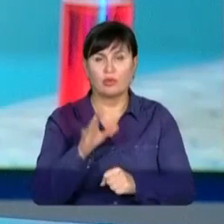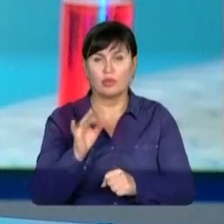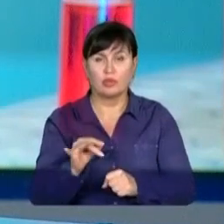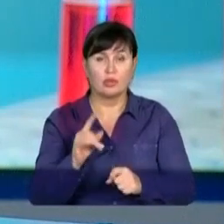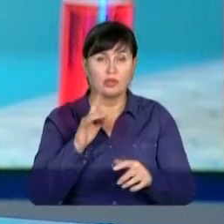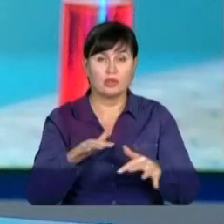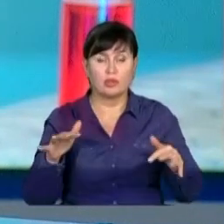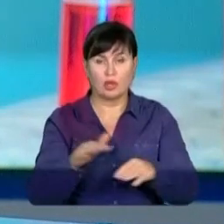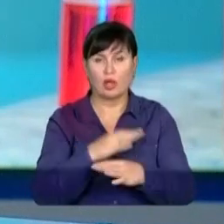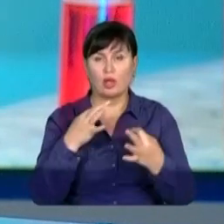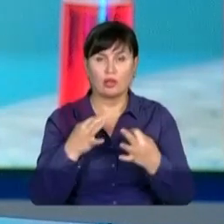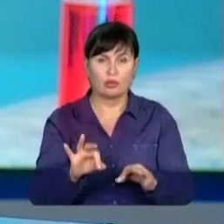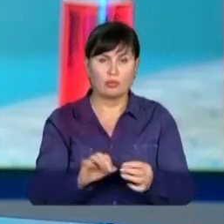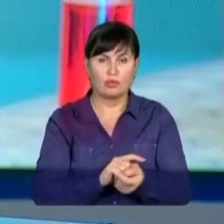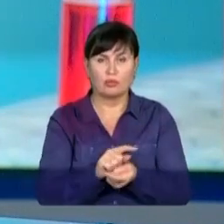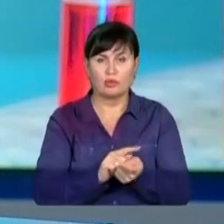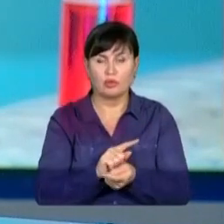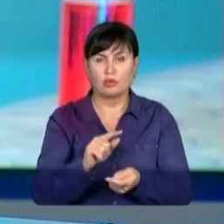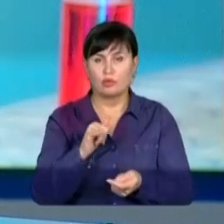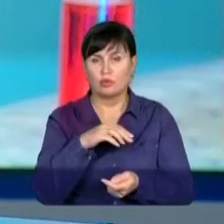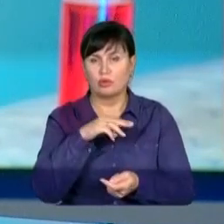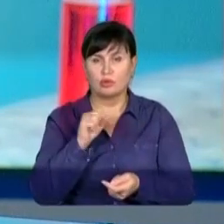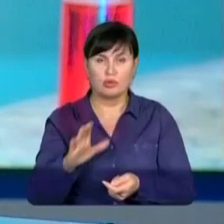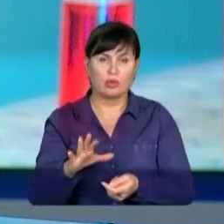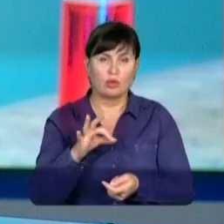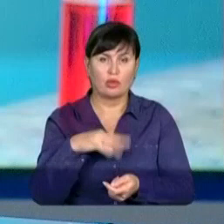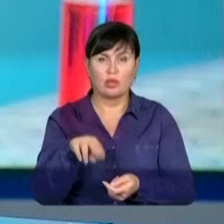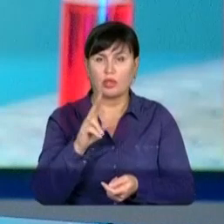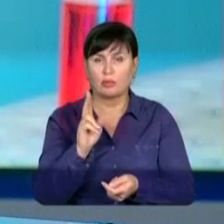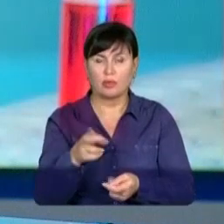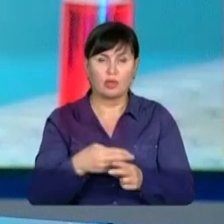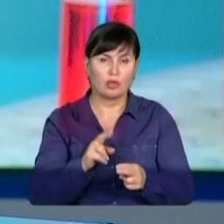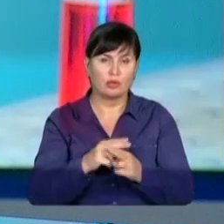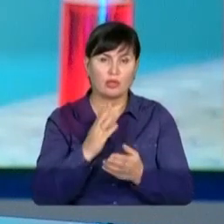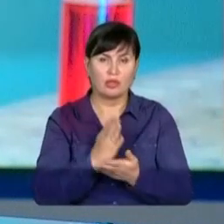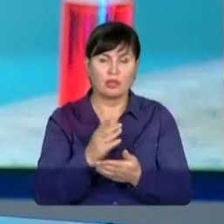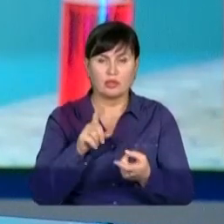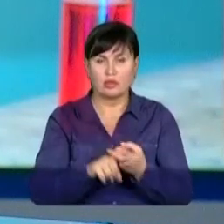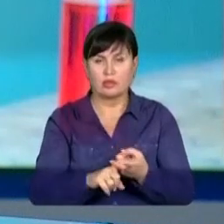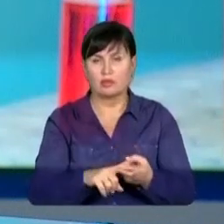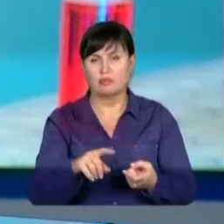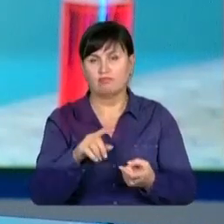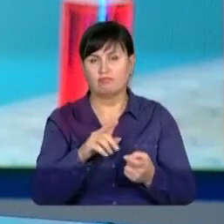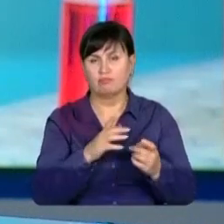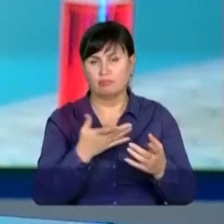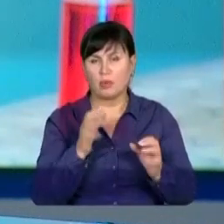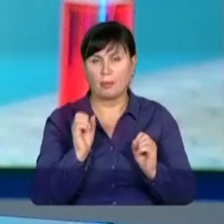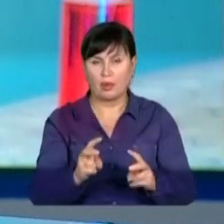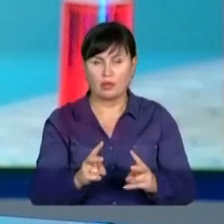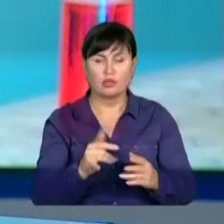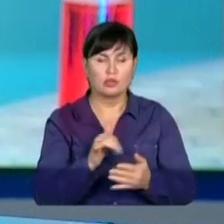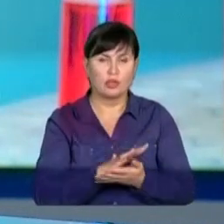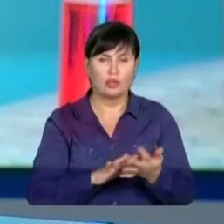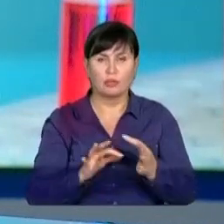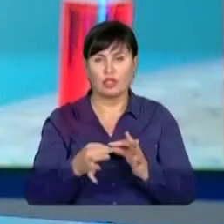Сенат одобрил изменения в устав ОДКБ, которые касаются биологической безопасности. Обо всем по порядку. Далее Насипова.